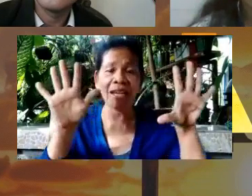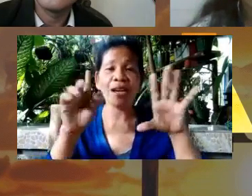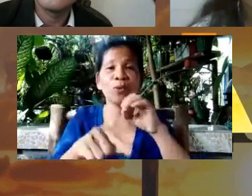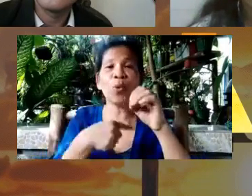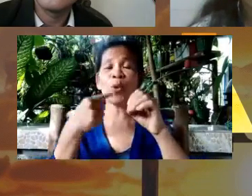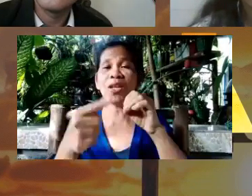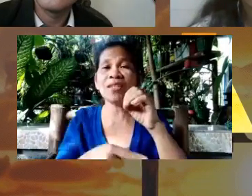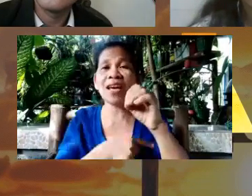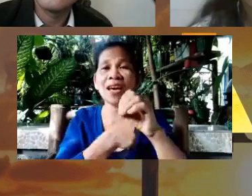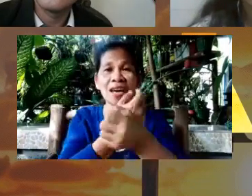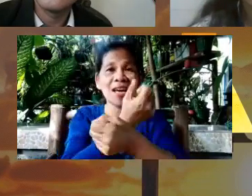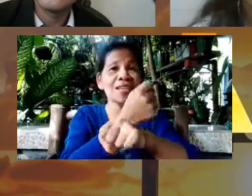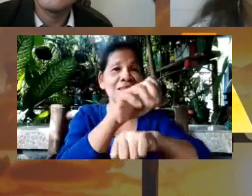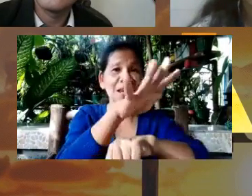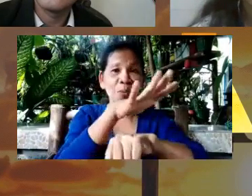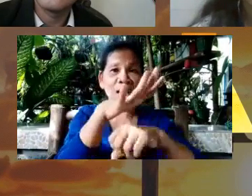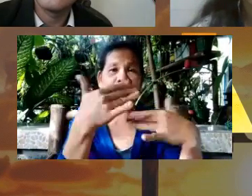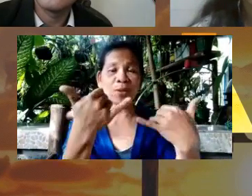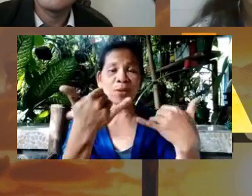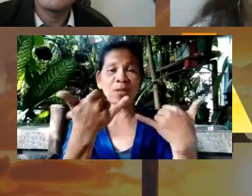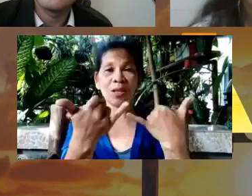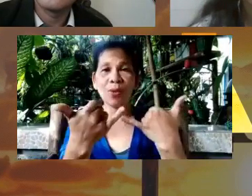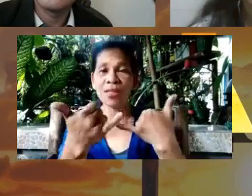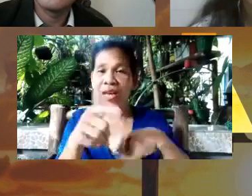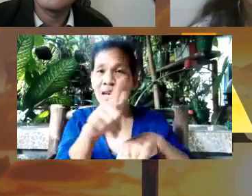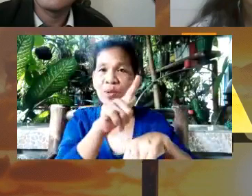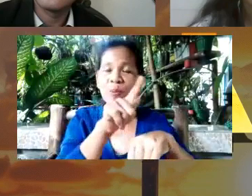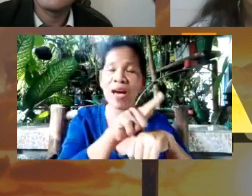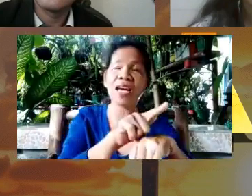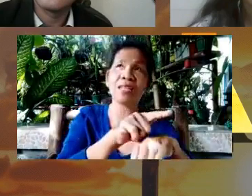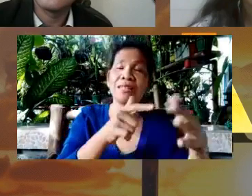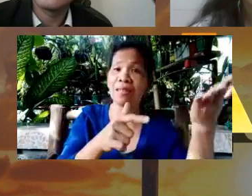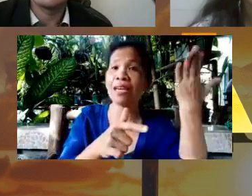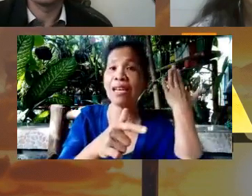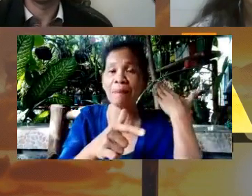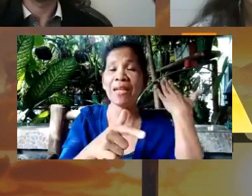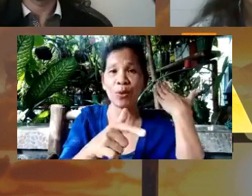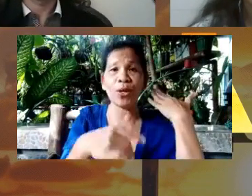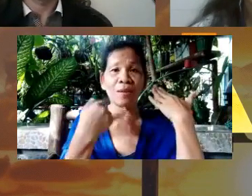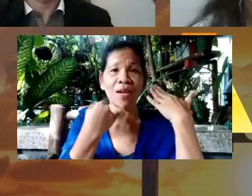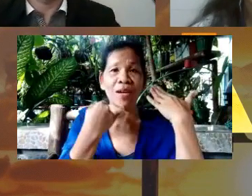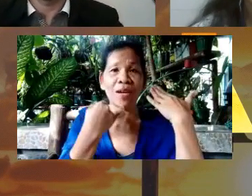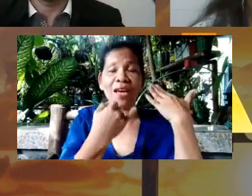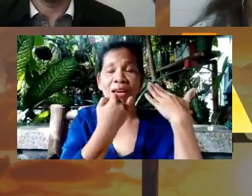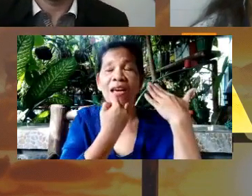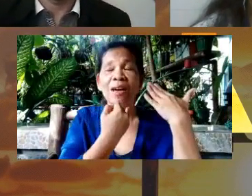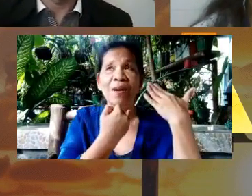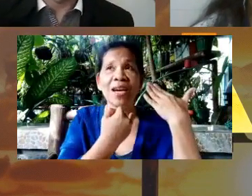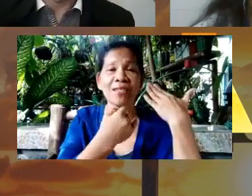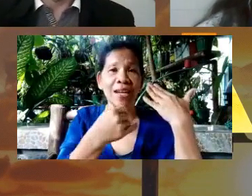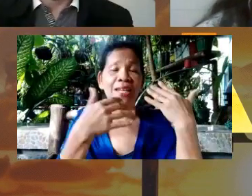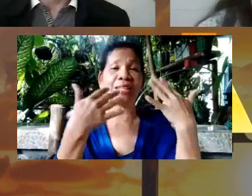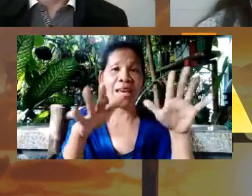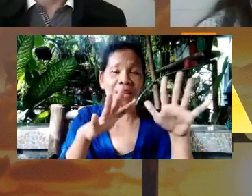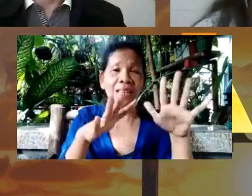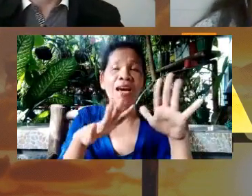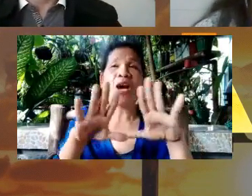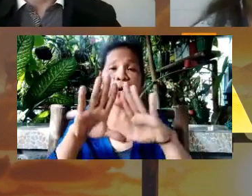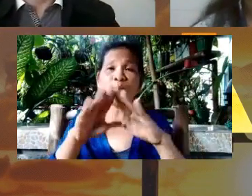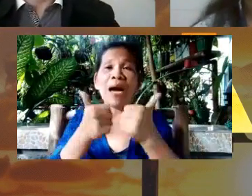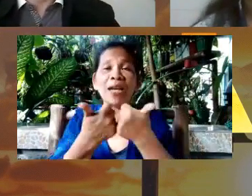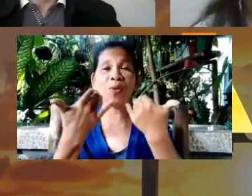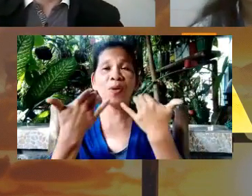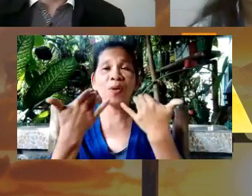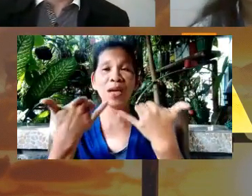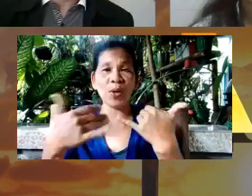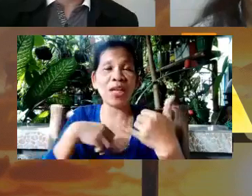kaliwanagan tungkol sa sanctuary dito sa lupa na ginampanan noon ng mga Israelita, and